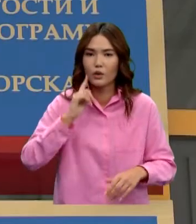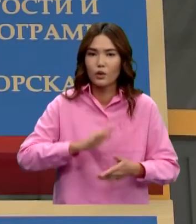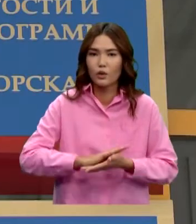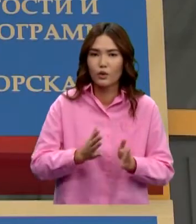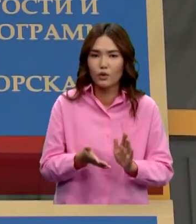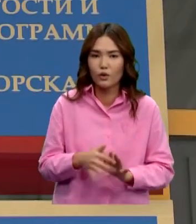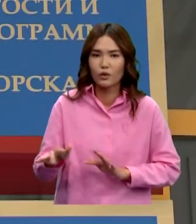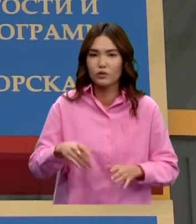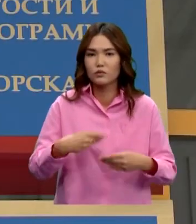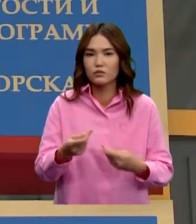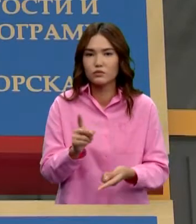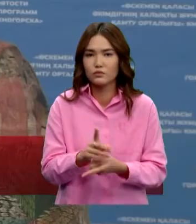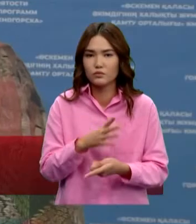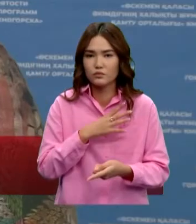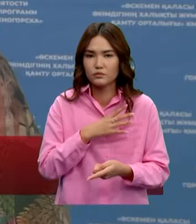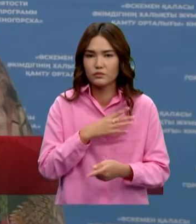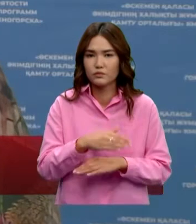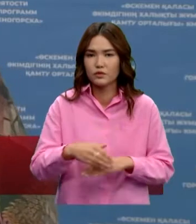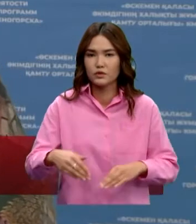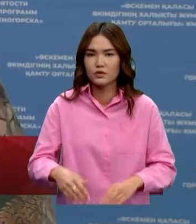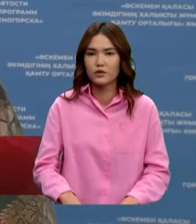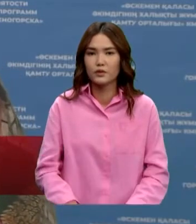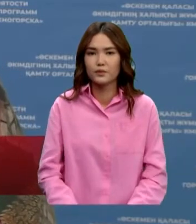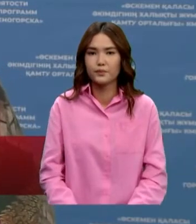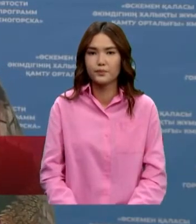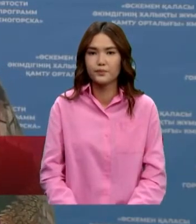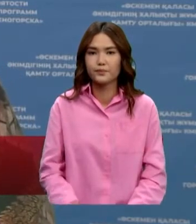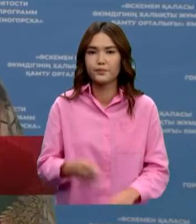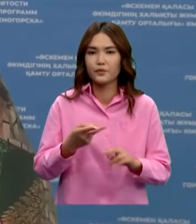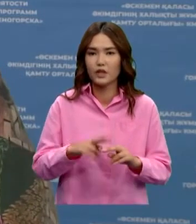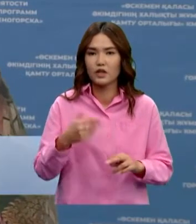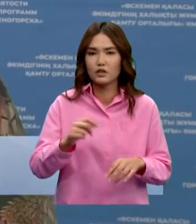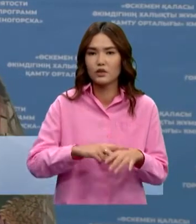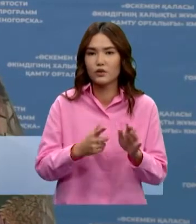кеңес берумен ғана шектелген. Сол мониторинг топ 17 мекемені